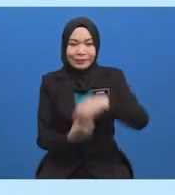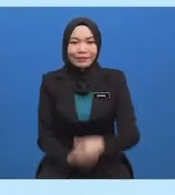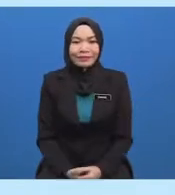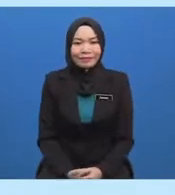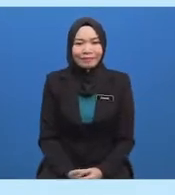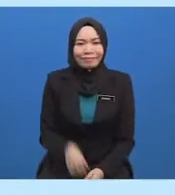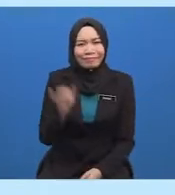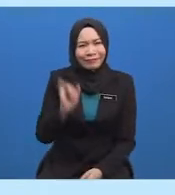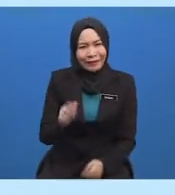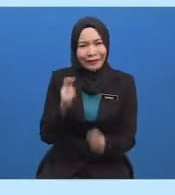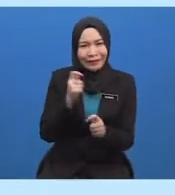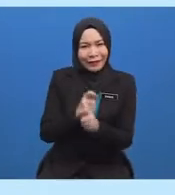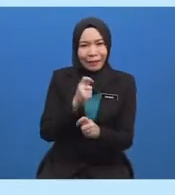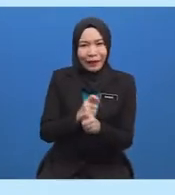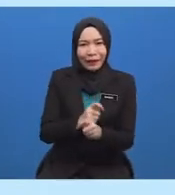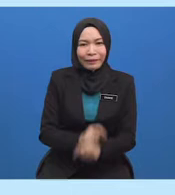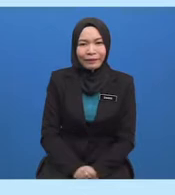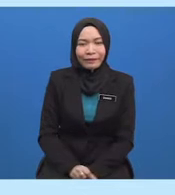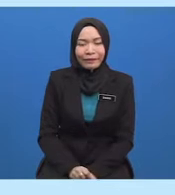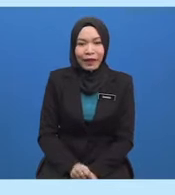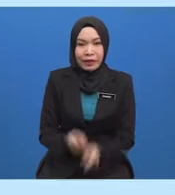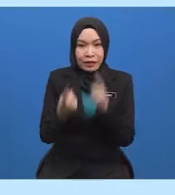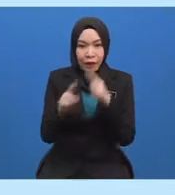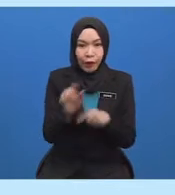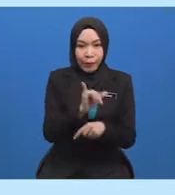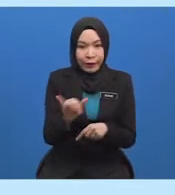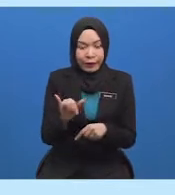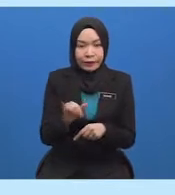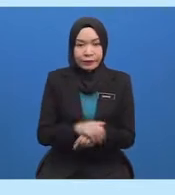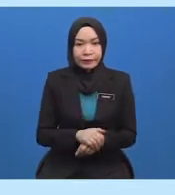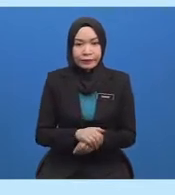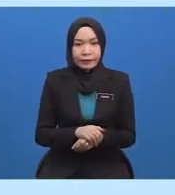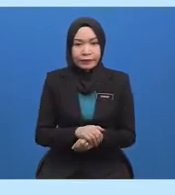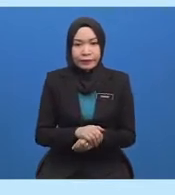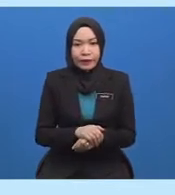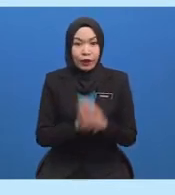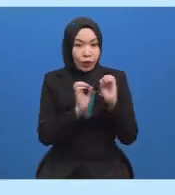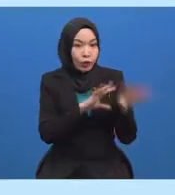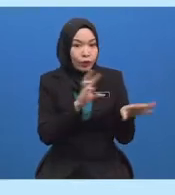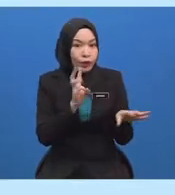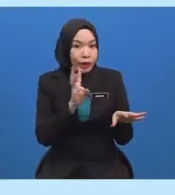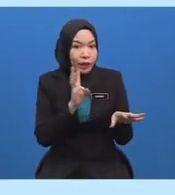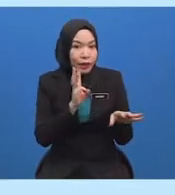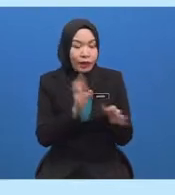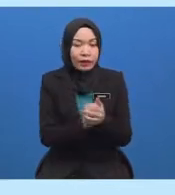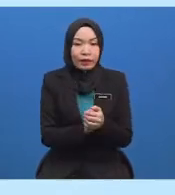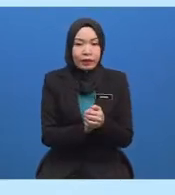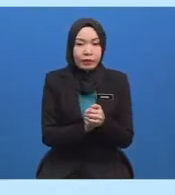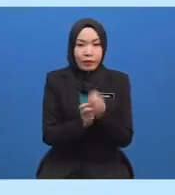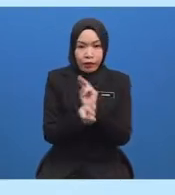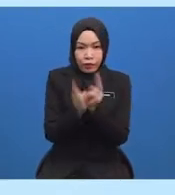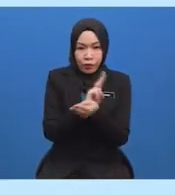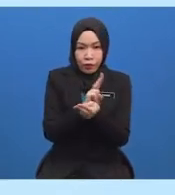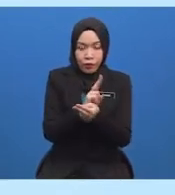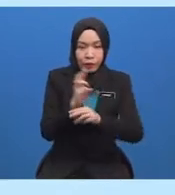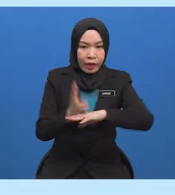tepat sekali jawaban anda pencemaran air perubahan landscape kepupusan flora dan